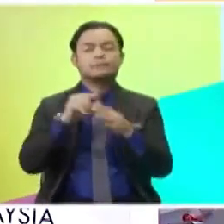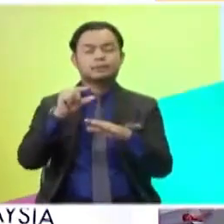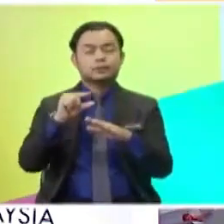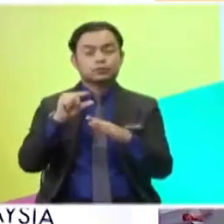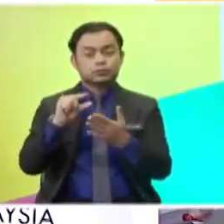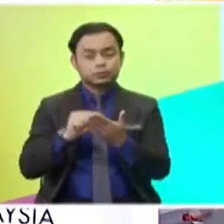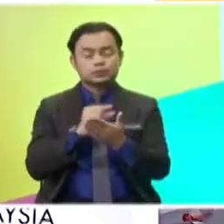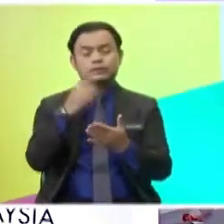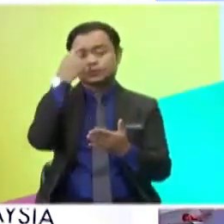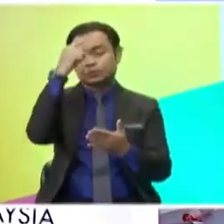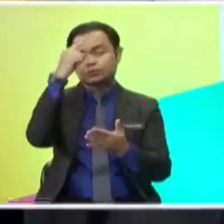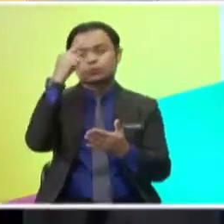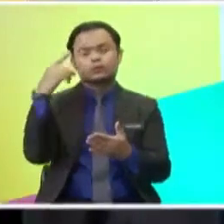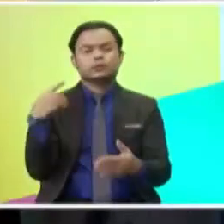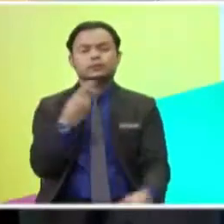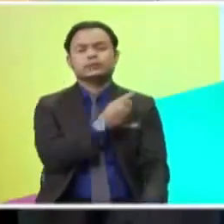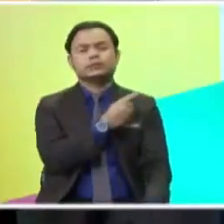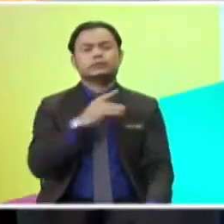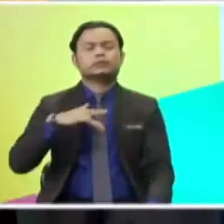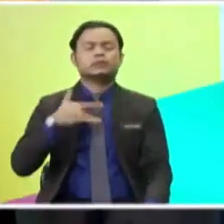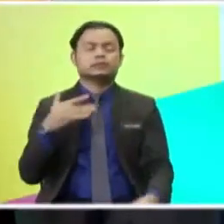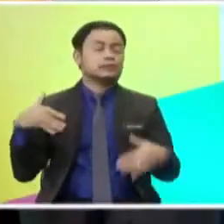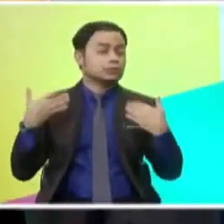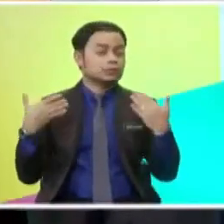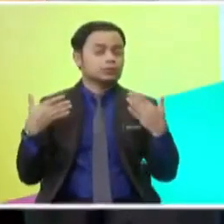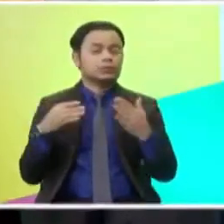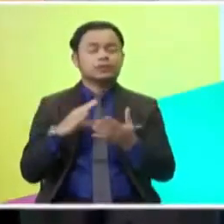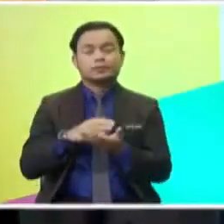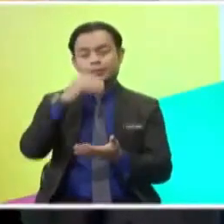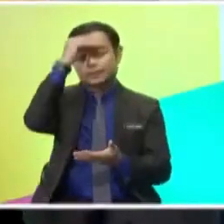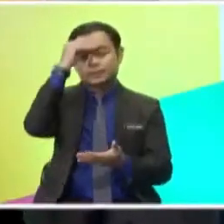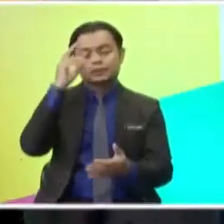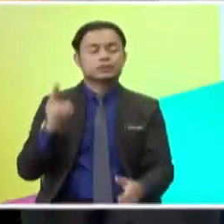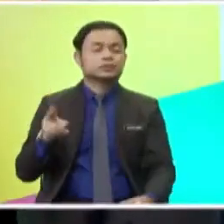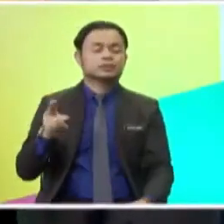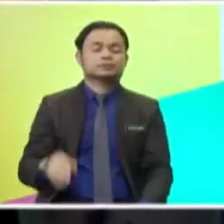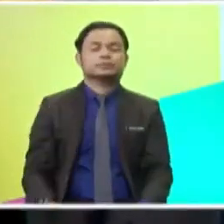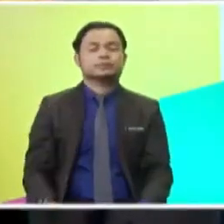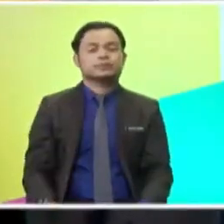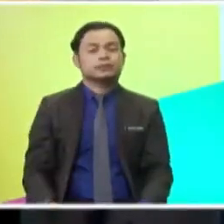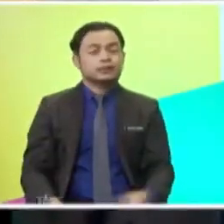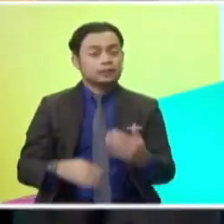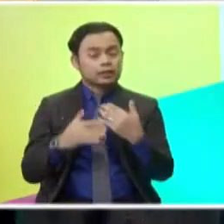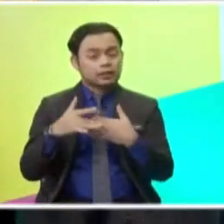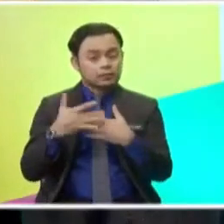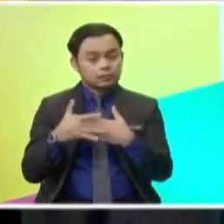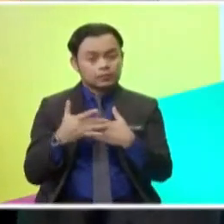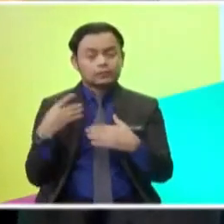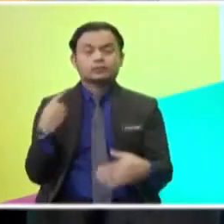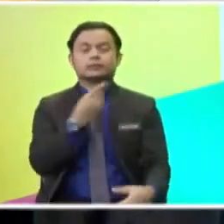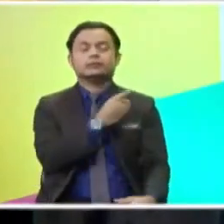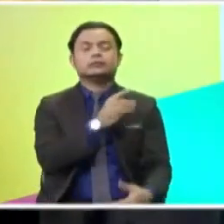baik. Mula-mula sekali ya, kita nak bawa dulu tentang sejarah Kesultanan Melayu ini dahulu. Okey, baik.